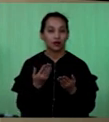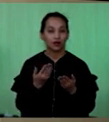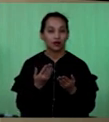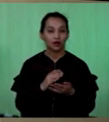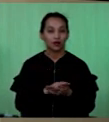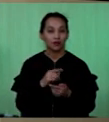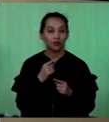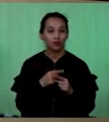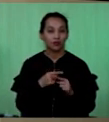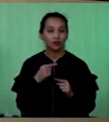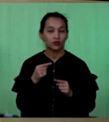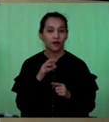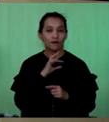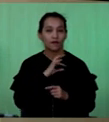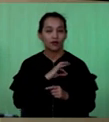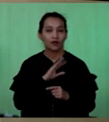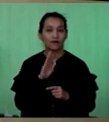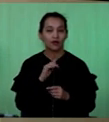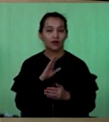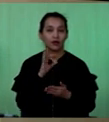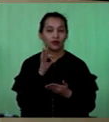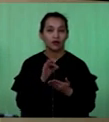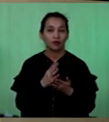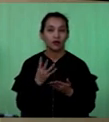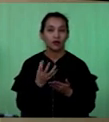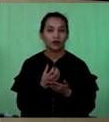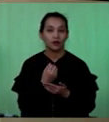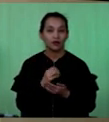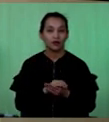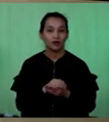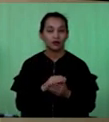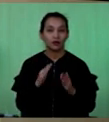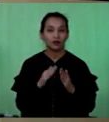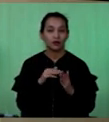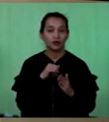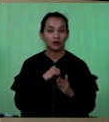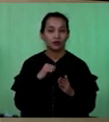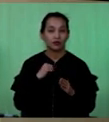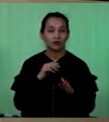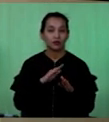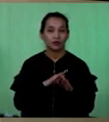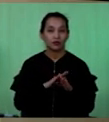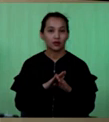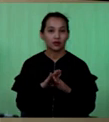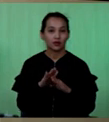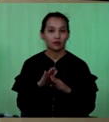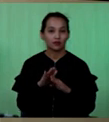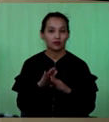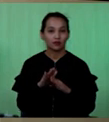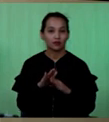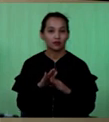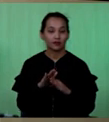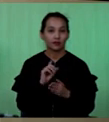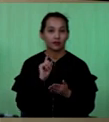amallardan foydalanamiz va qanday yechimga ega bo'lamiz? Buni uyda mustaqil bajarib, uning